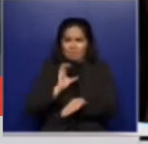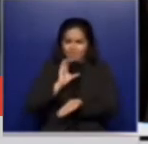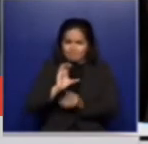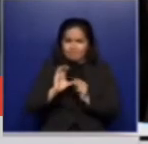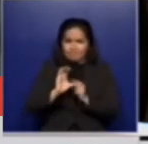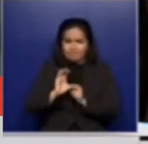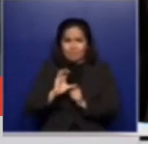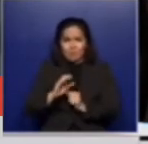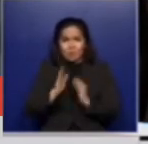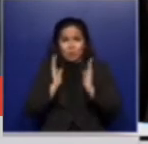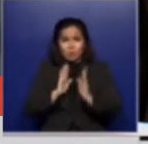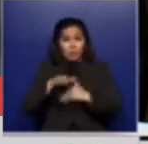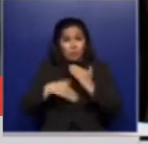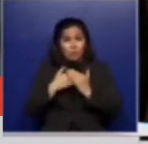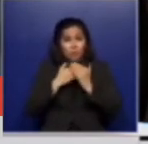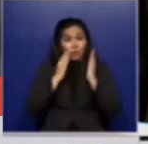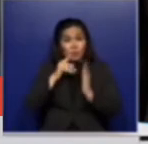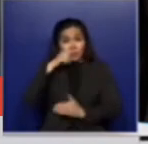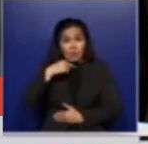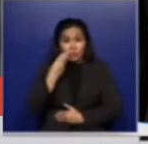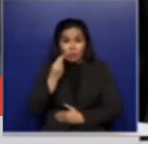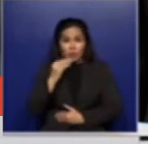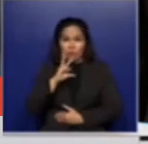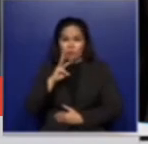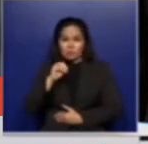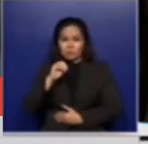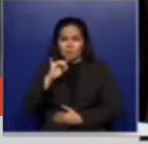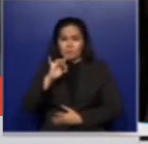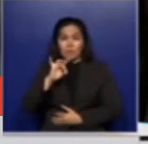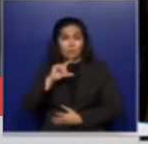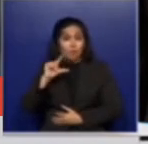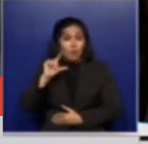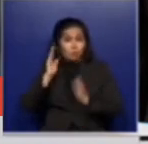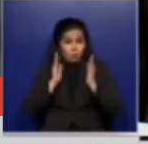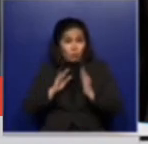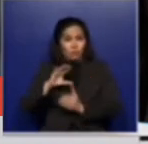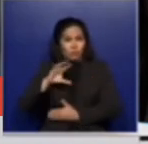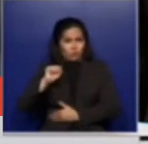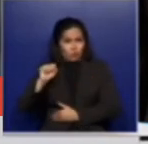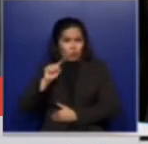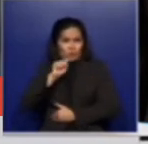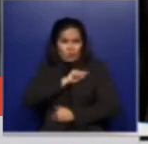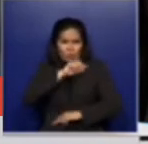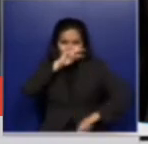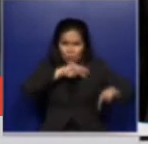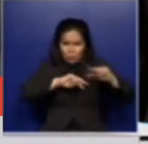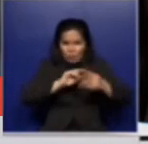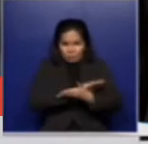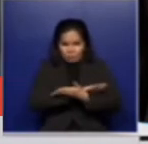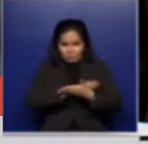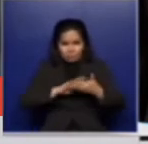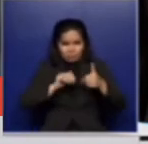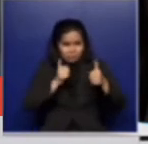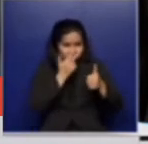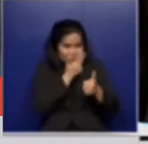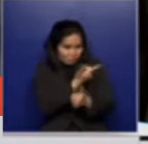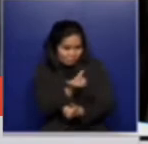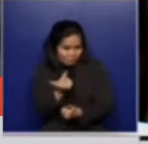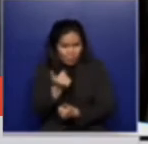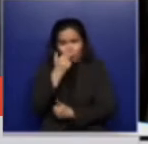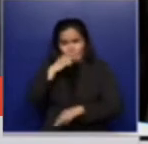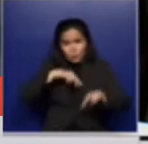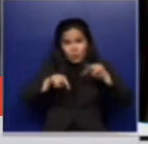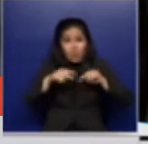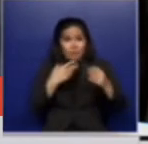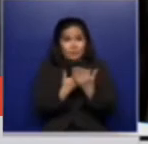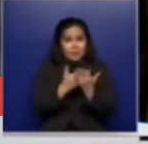ทั้ง68ล้านคนฉะนั้นเราก็ต้องมาดูแลในเรื่องของความเรียบร้อยมาดูแลในเรื่องของการจัด